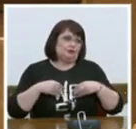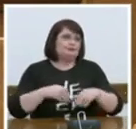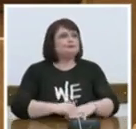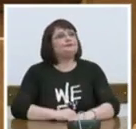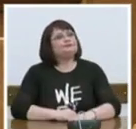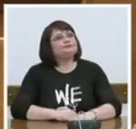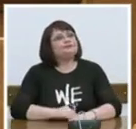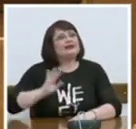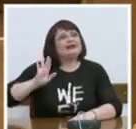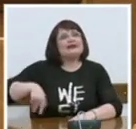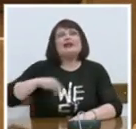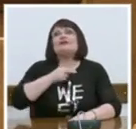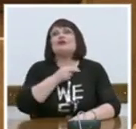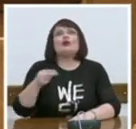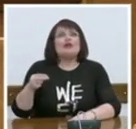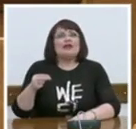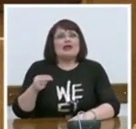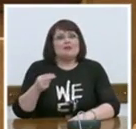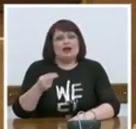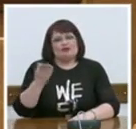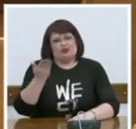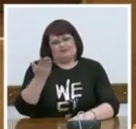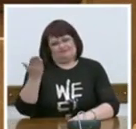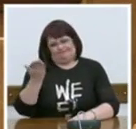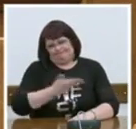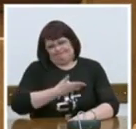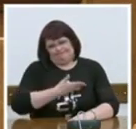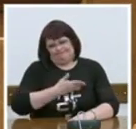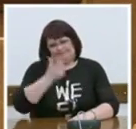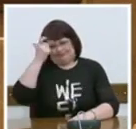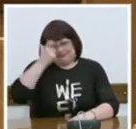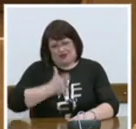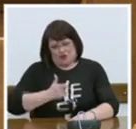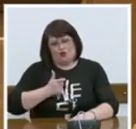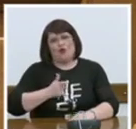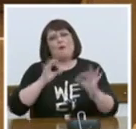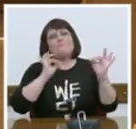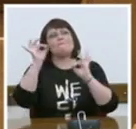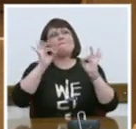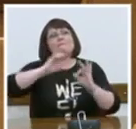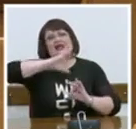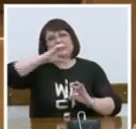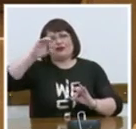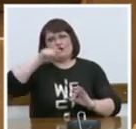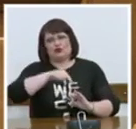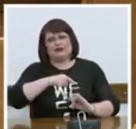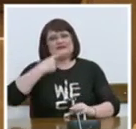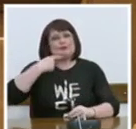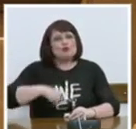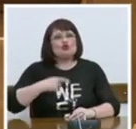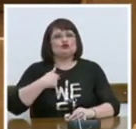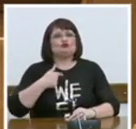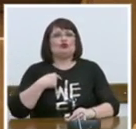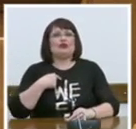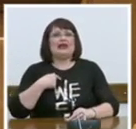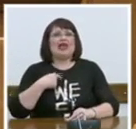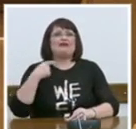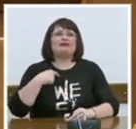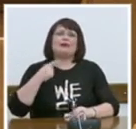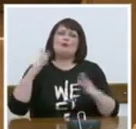θέμα, άφησα αυτό που με πληγώνει περισσότερο ως Μακεδόνα. Αυτό που συνιστά προσβολή στη μνήμη των Μακεδονομάχων αγωνιστών